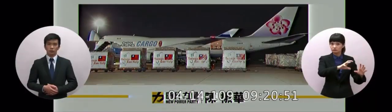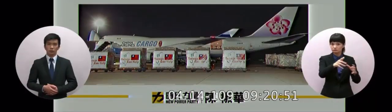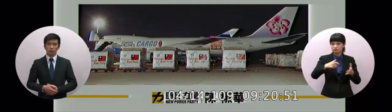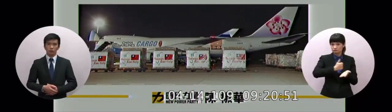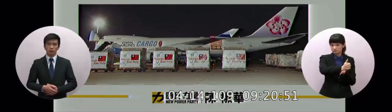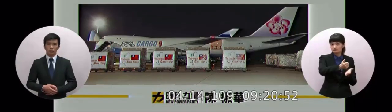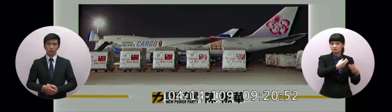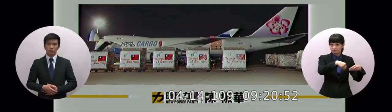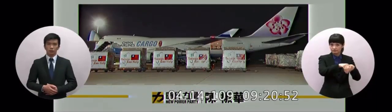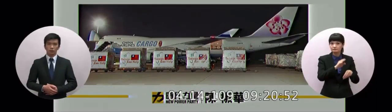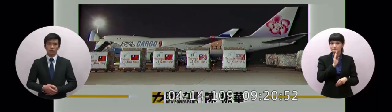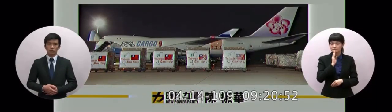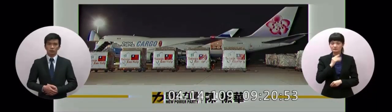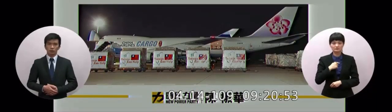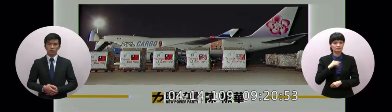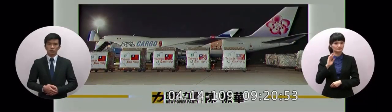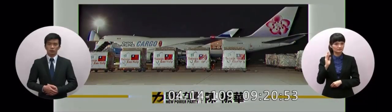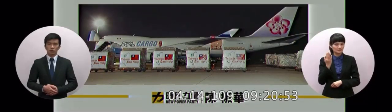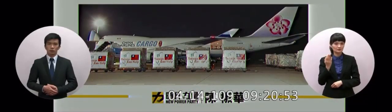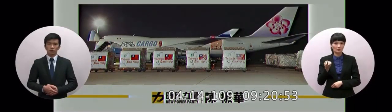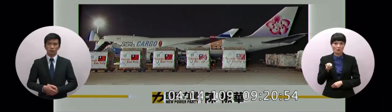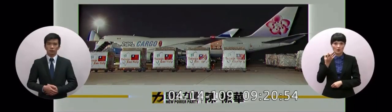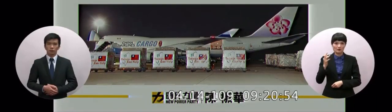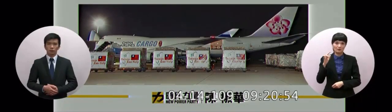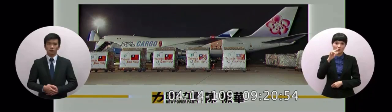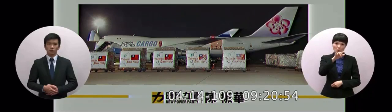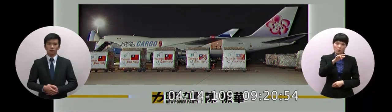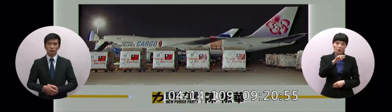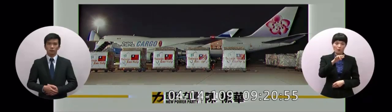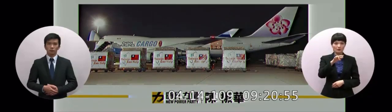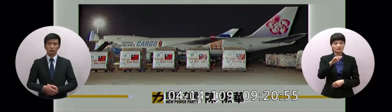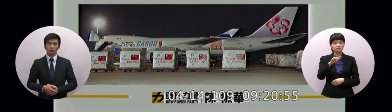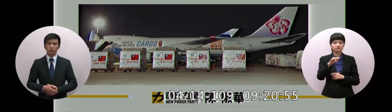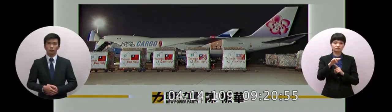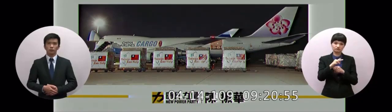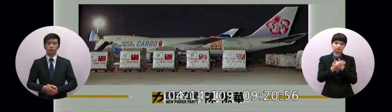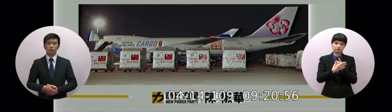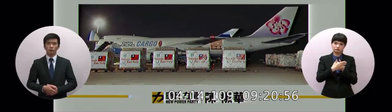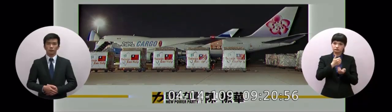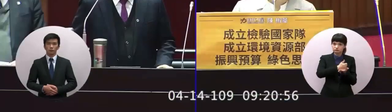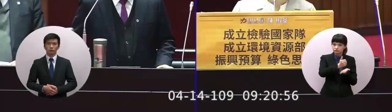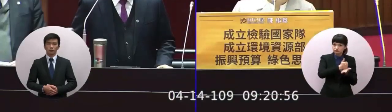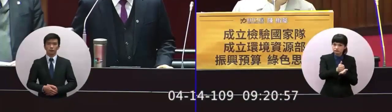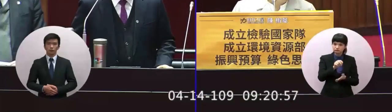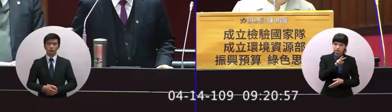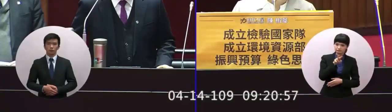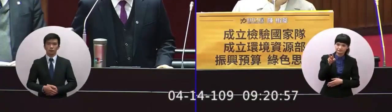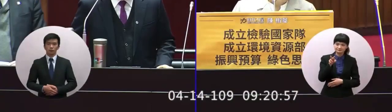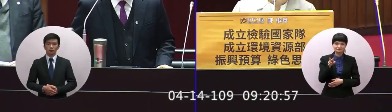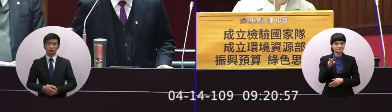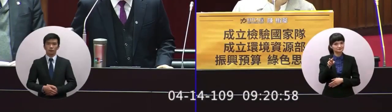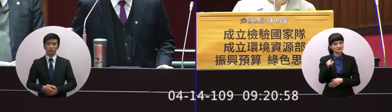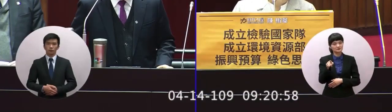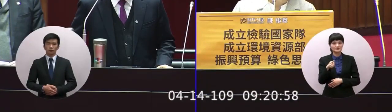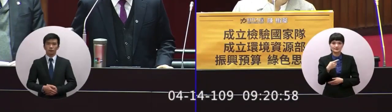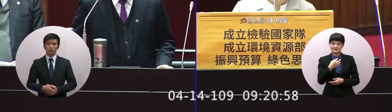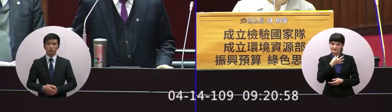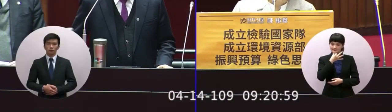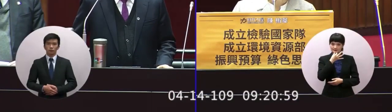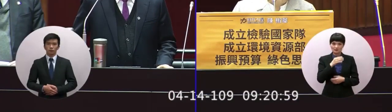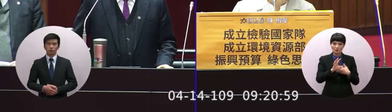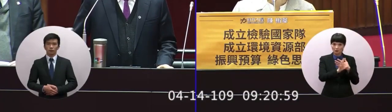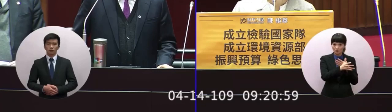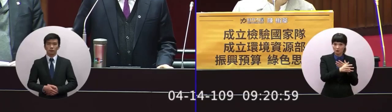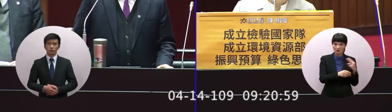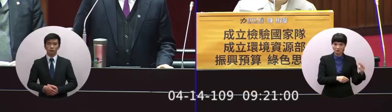们是用华航去送口罩哈，所以希望能够来重视这个事情哈，不要让国外误会